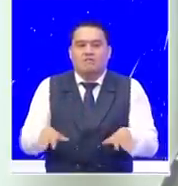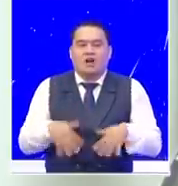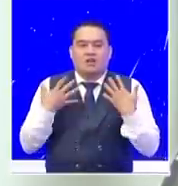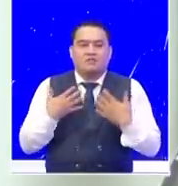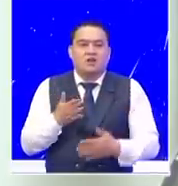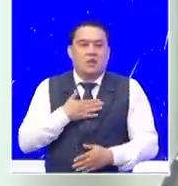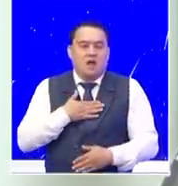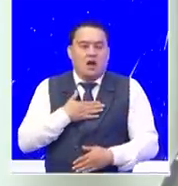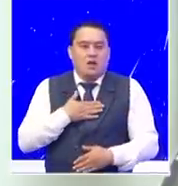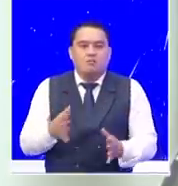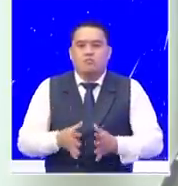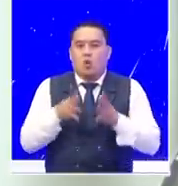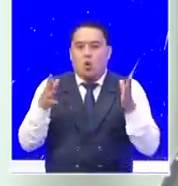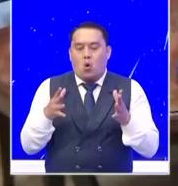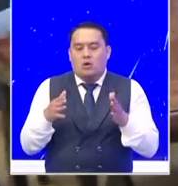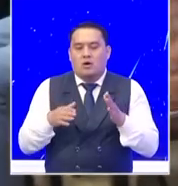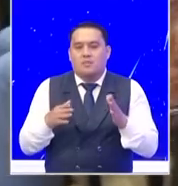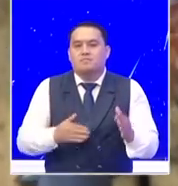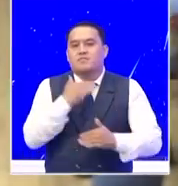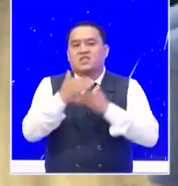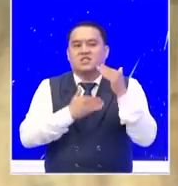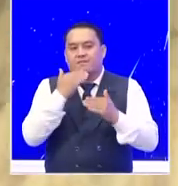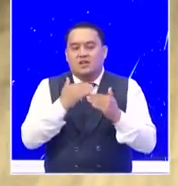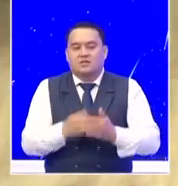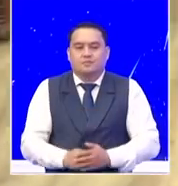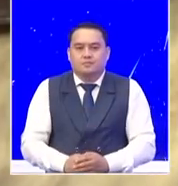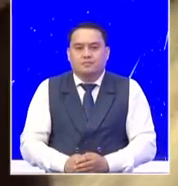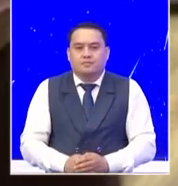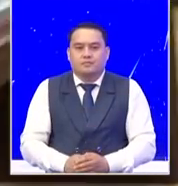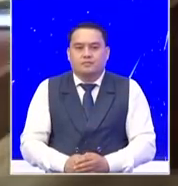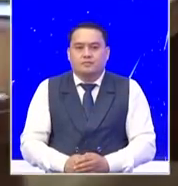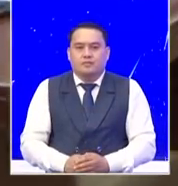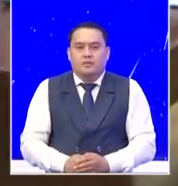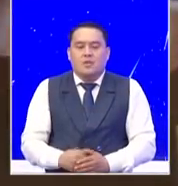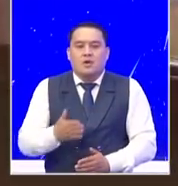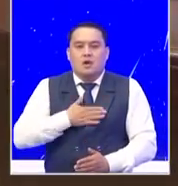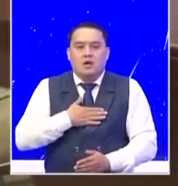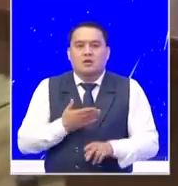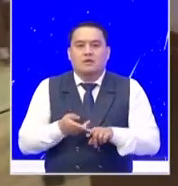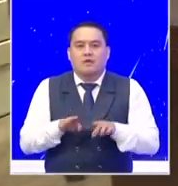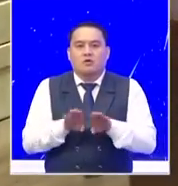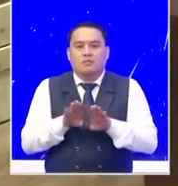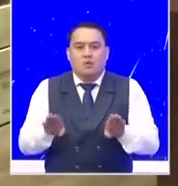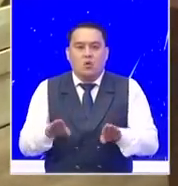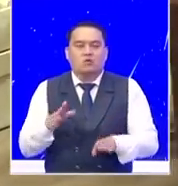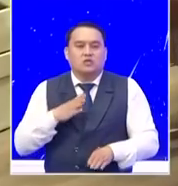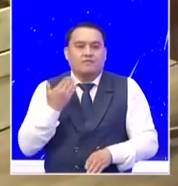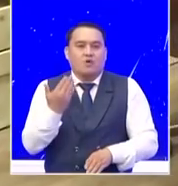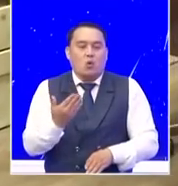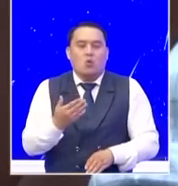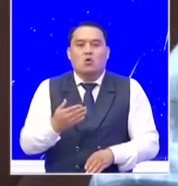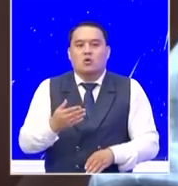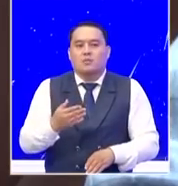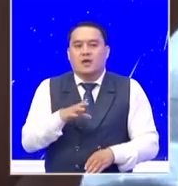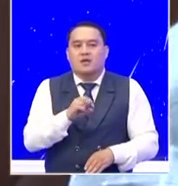меня более совершенствоваться. Поистине нет пределу совершенству. Именно это понятие вкладывал в умы своих